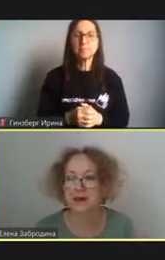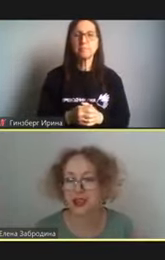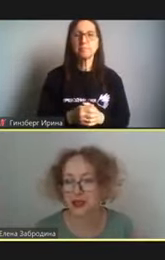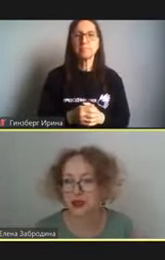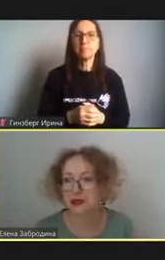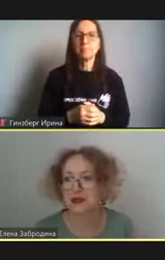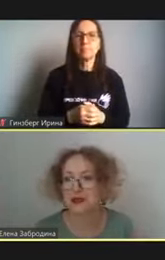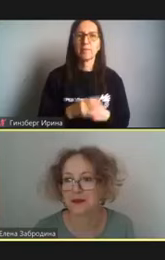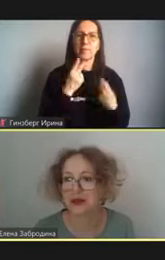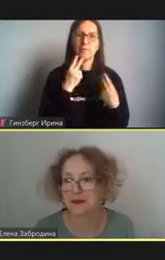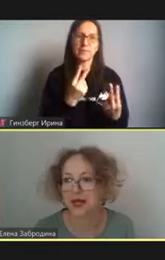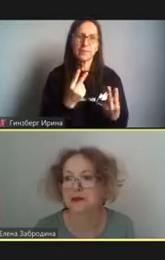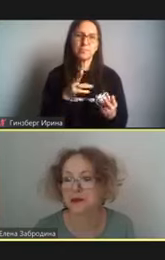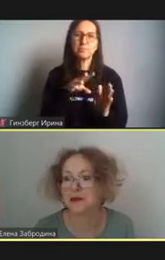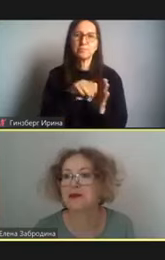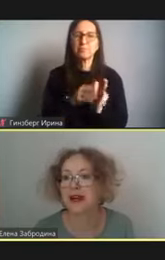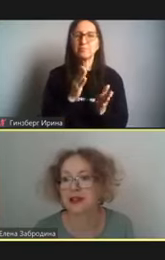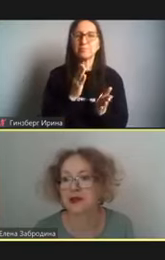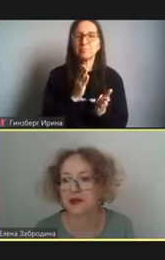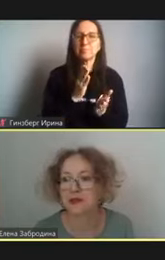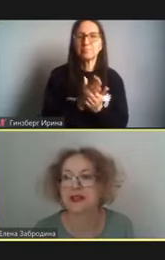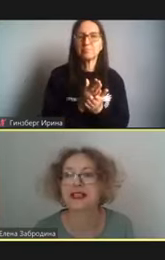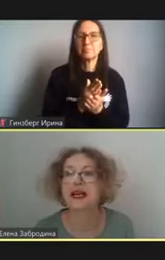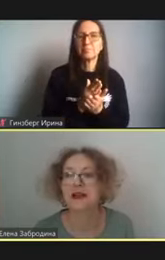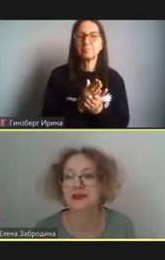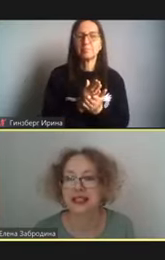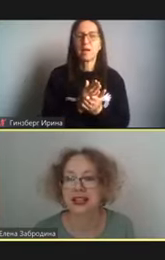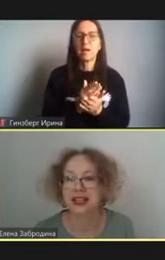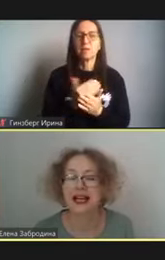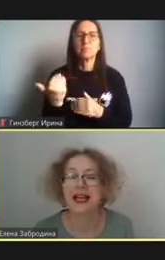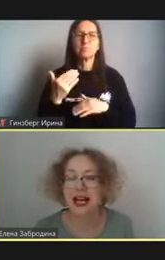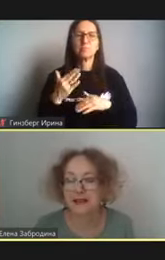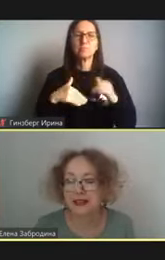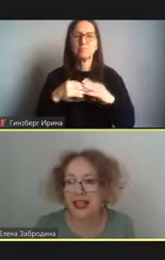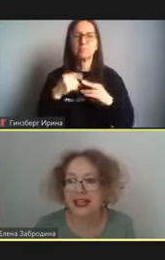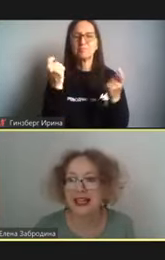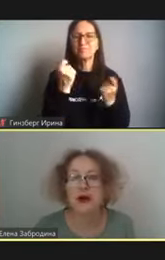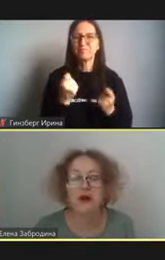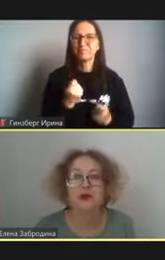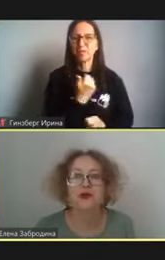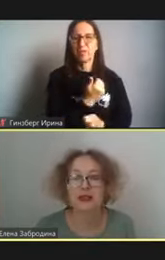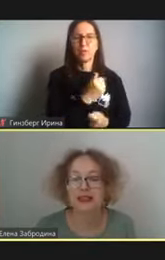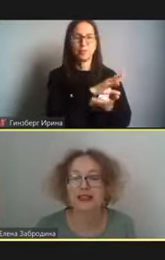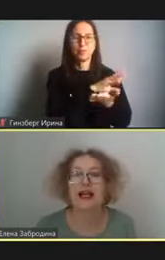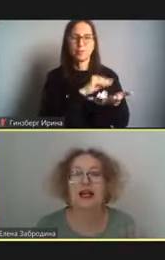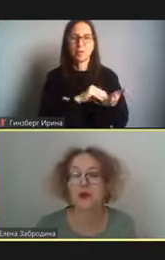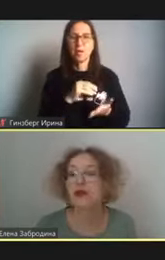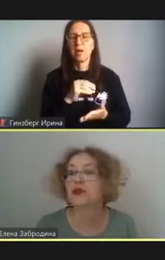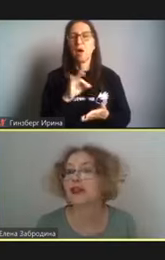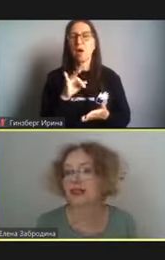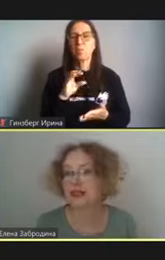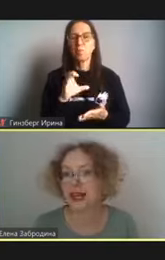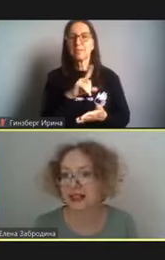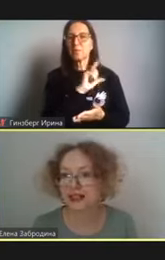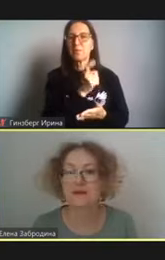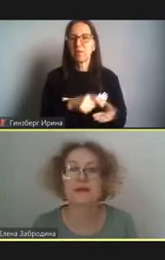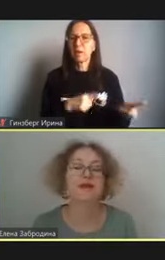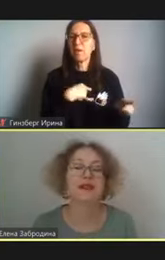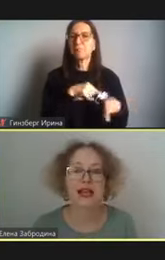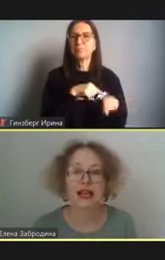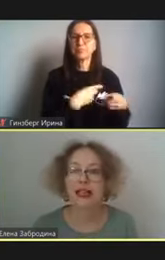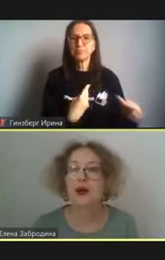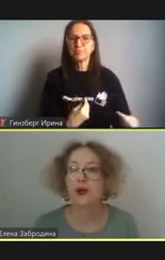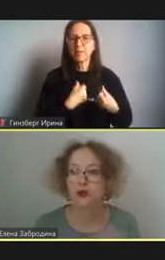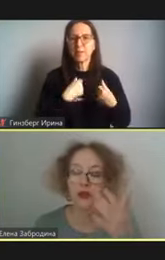следы присутствия, как бы пребывания Рубенса в Италии. В Италии он увидел эпоху Ренессанса,